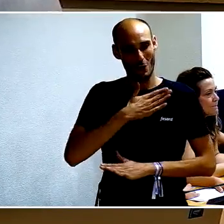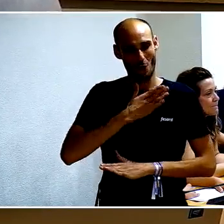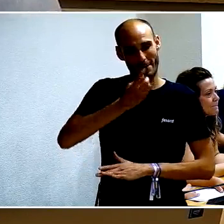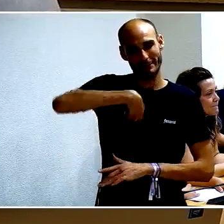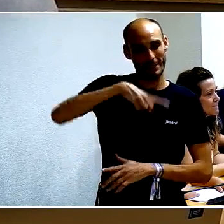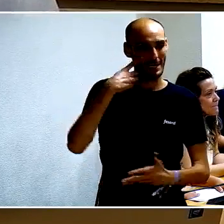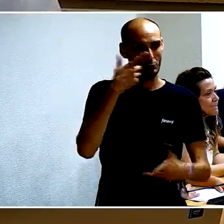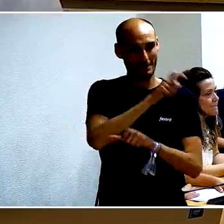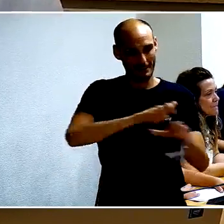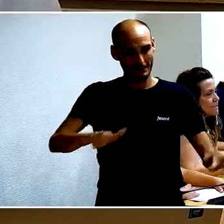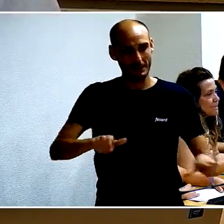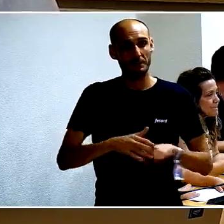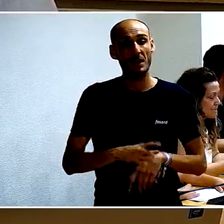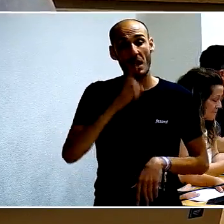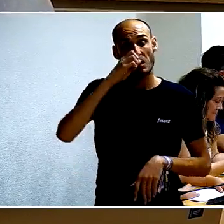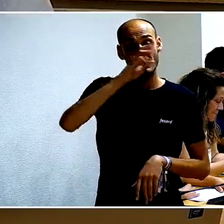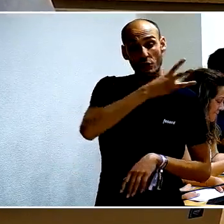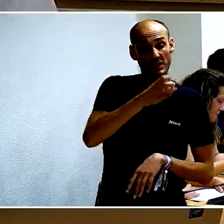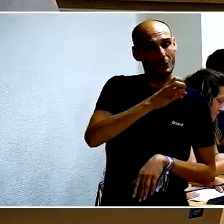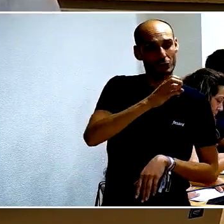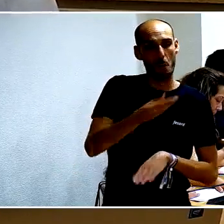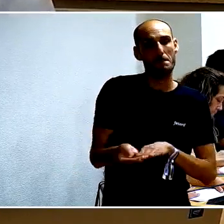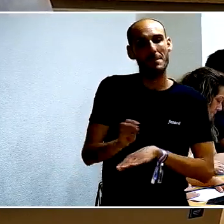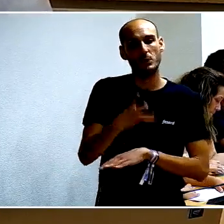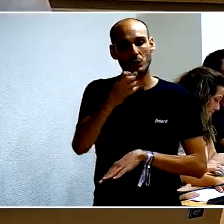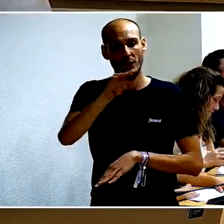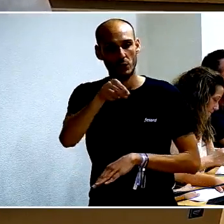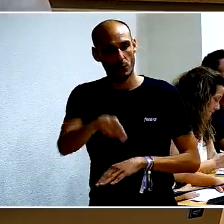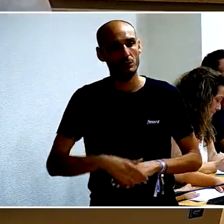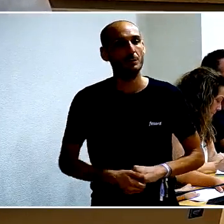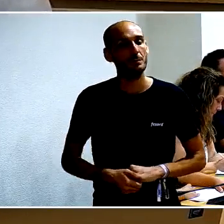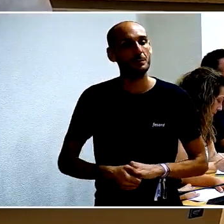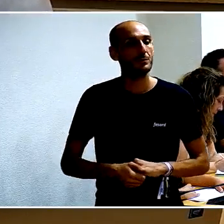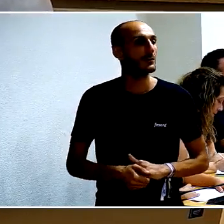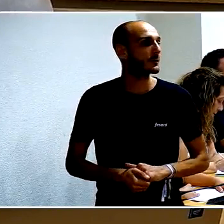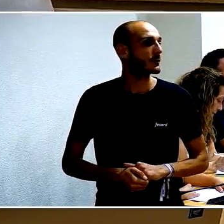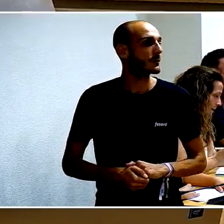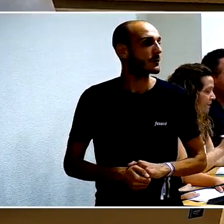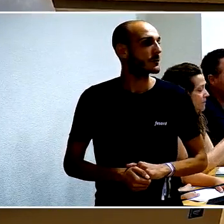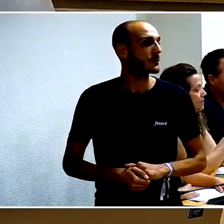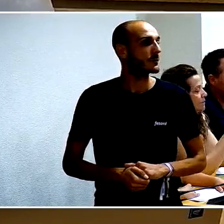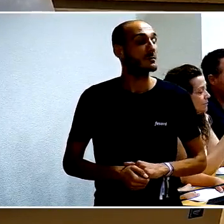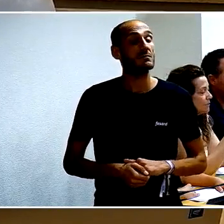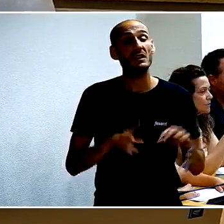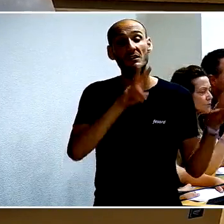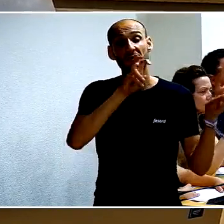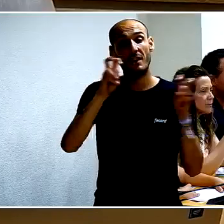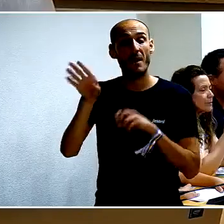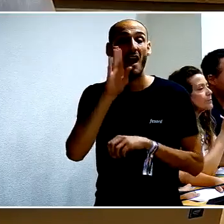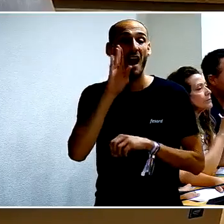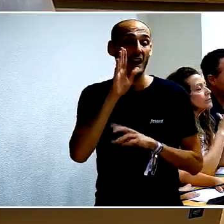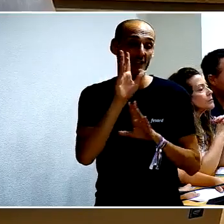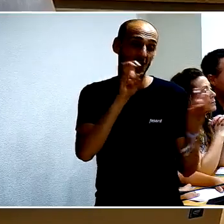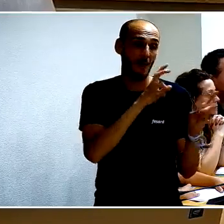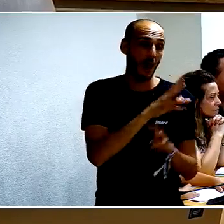400 euros per a la persona premiada. La temàtica de les obres serà de la igualtat entre